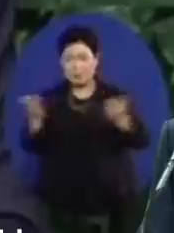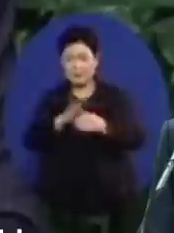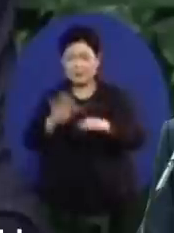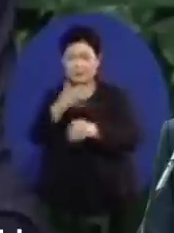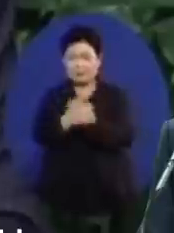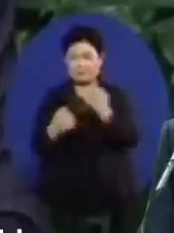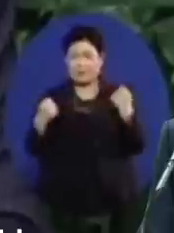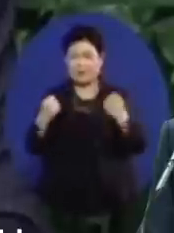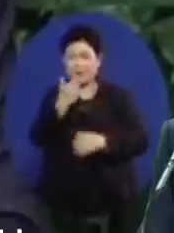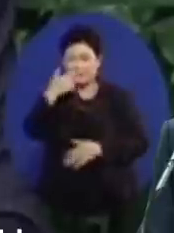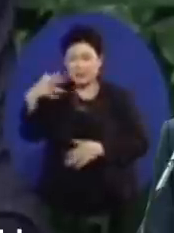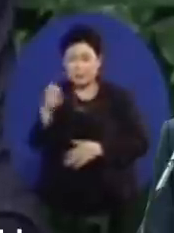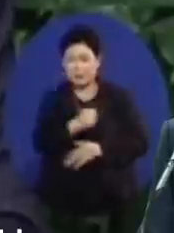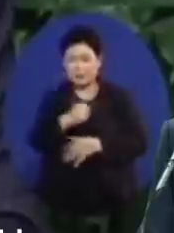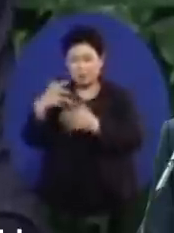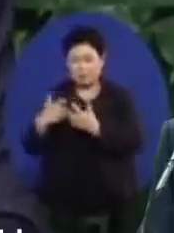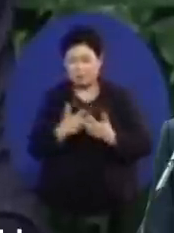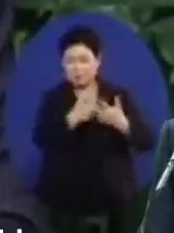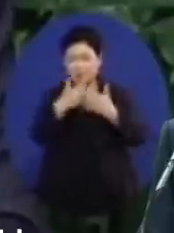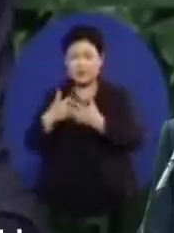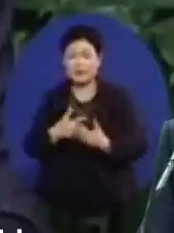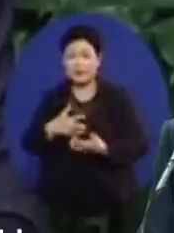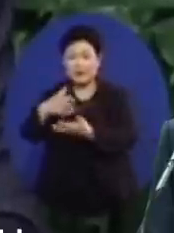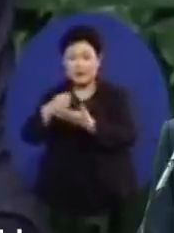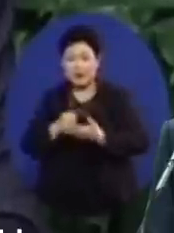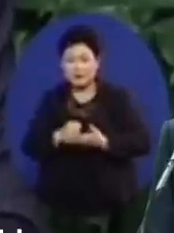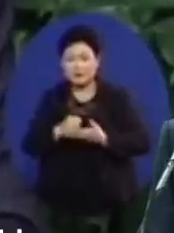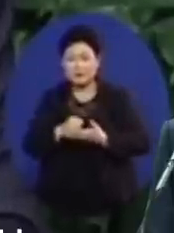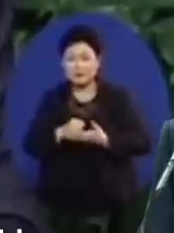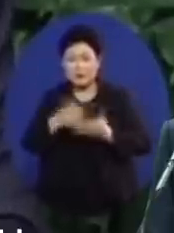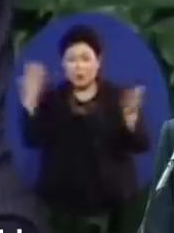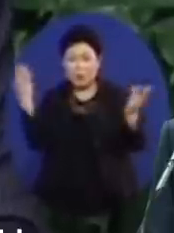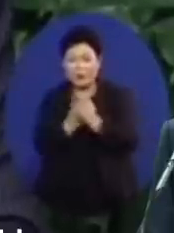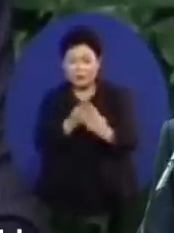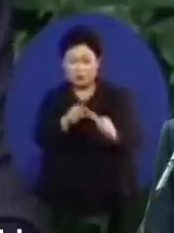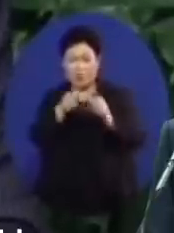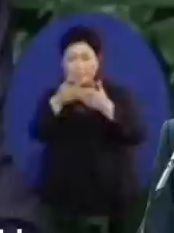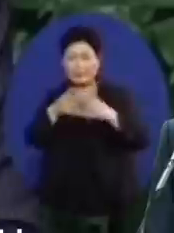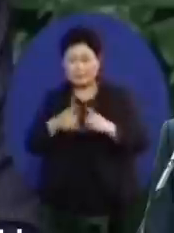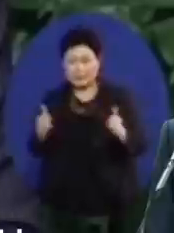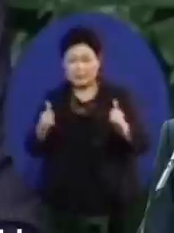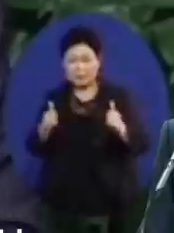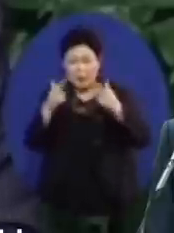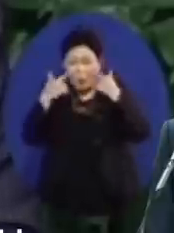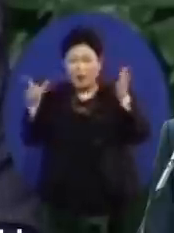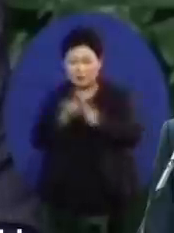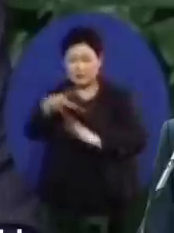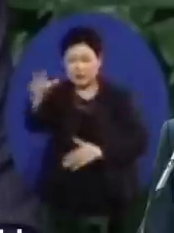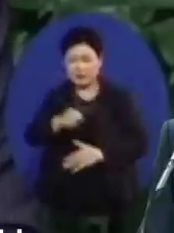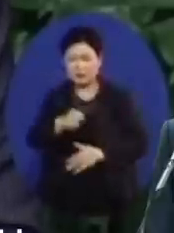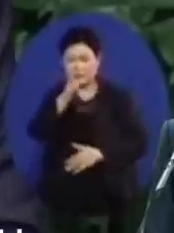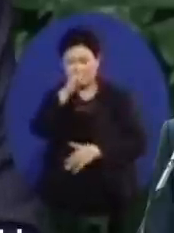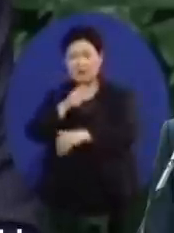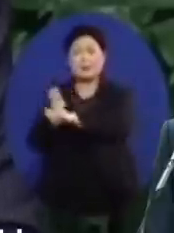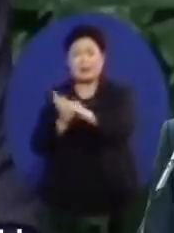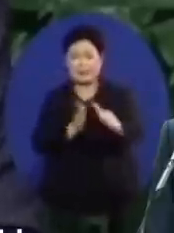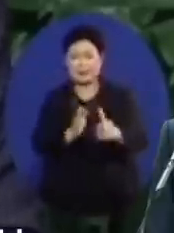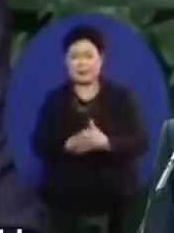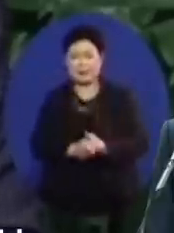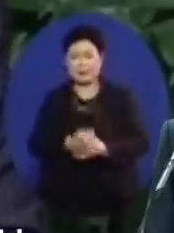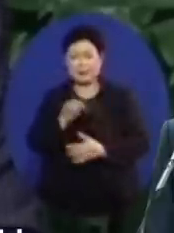강건하고 생명을 얻되 풍성하게 얻은 지는 구원을 받은 사람이라는 확신을 가지고 있어야 되는 것입니다.